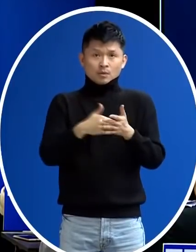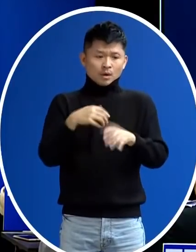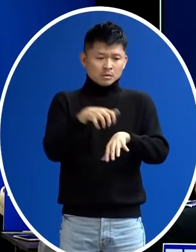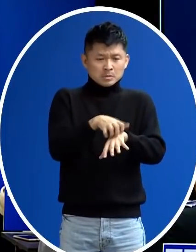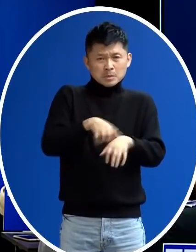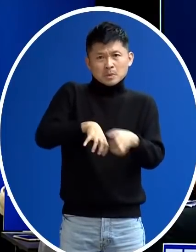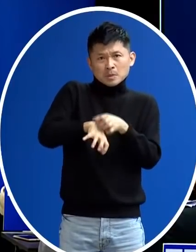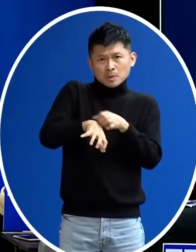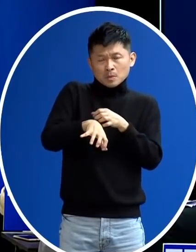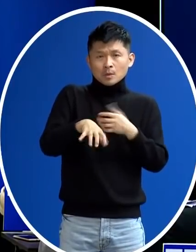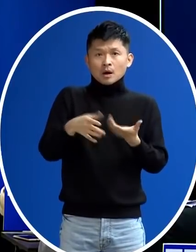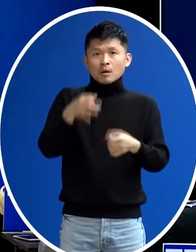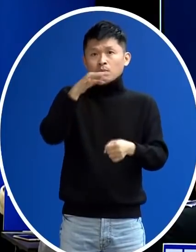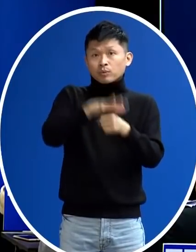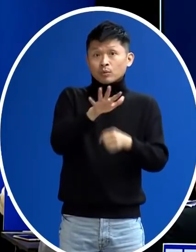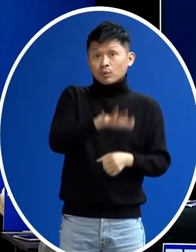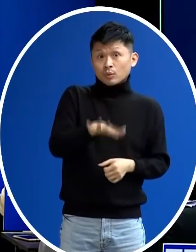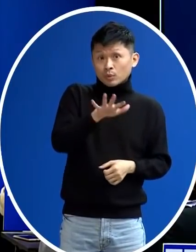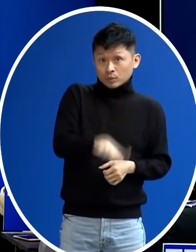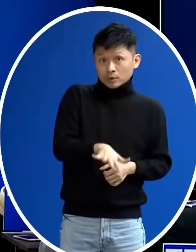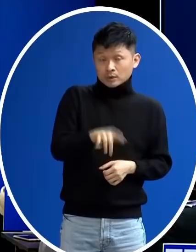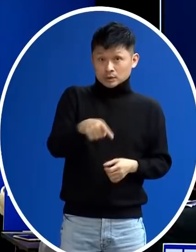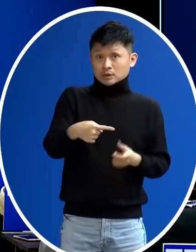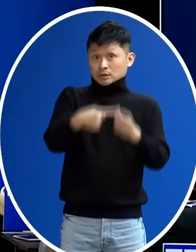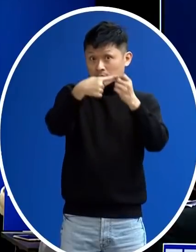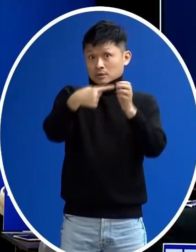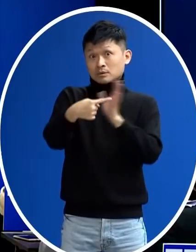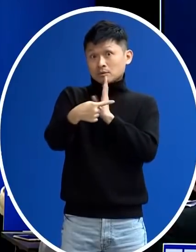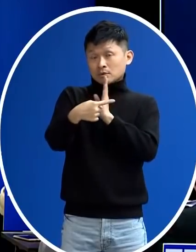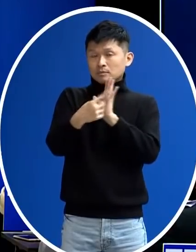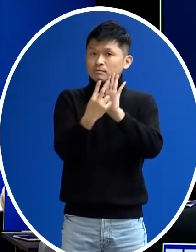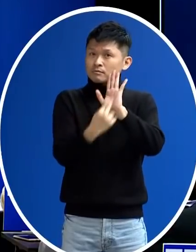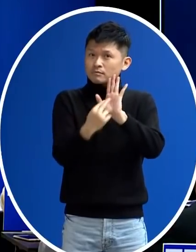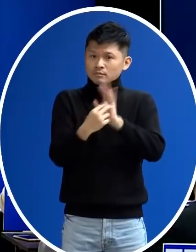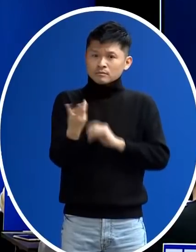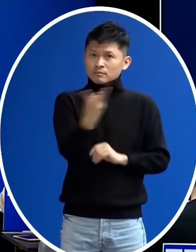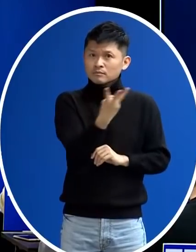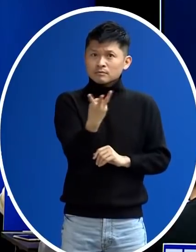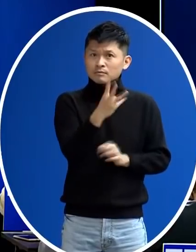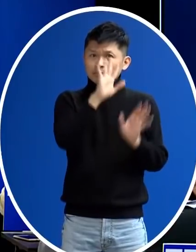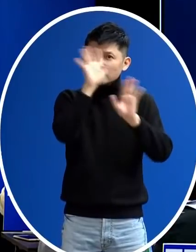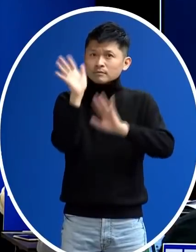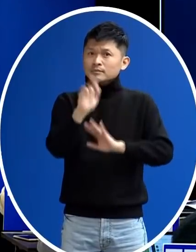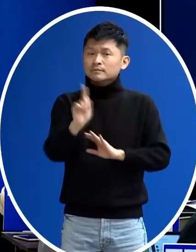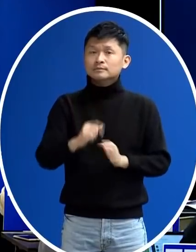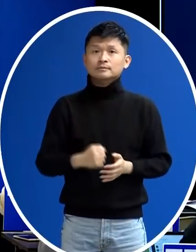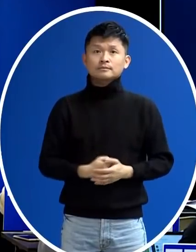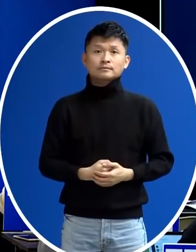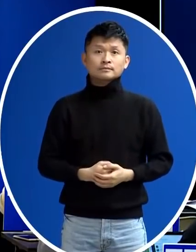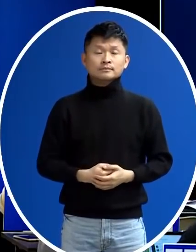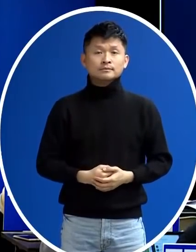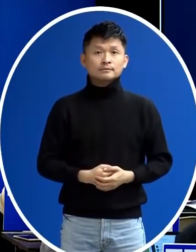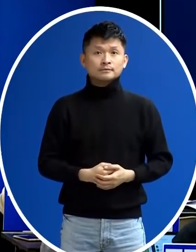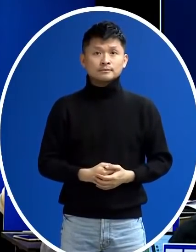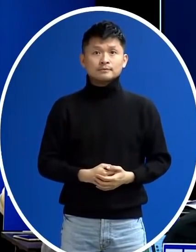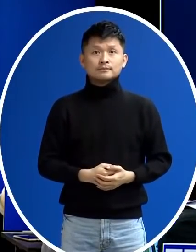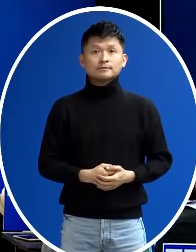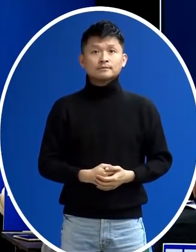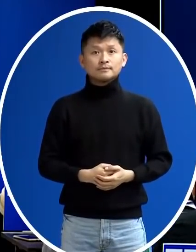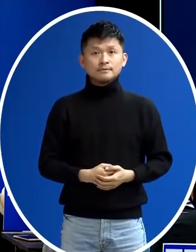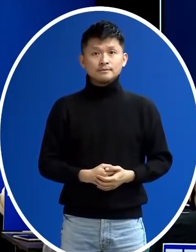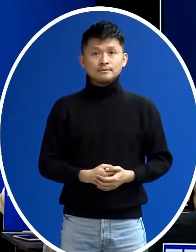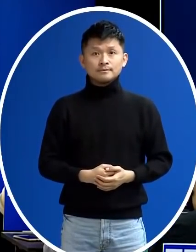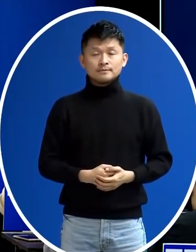获得救济5000元，是高端的受害救济首例。可不可以帮忙说明一下这三个案情？谢谢。 哦，是你要讲还是？